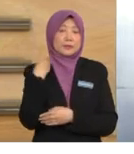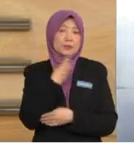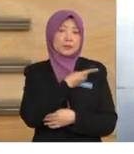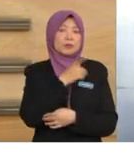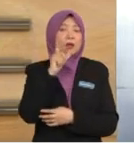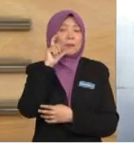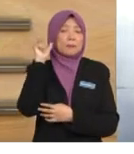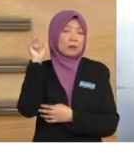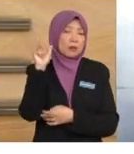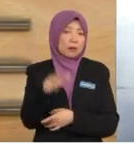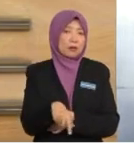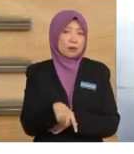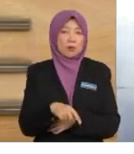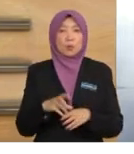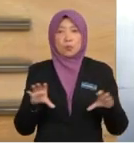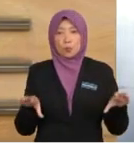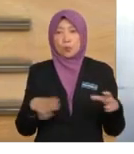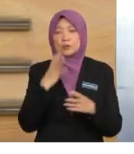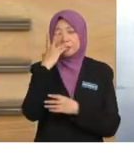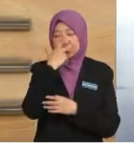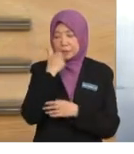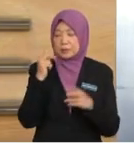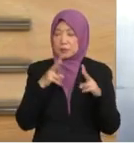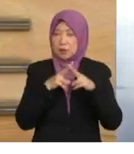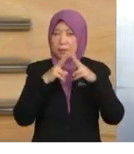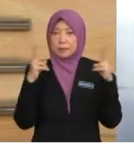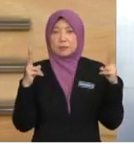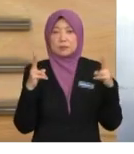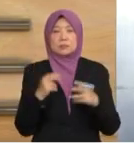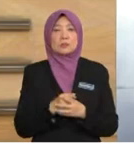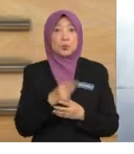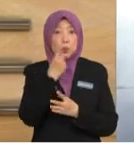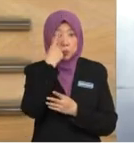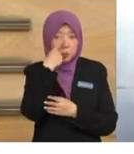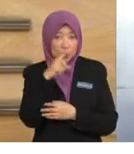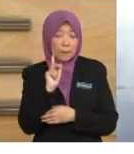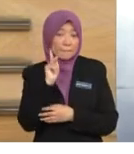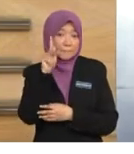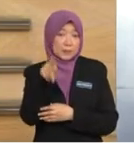hiaskan ataupun kita buat dengan cantik. Cuma perlu untuk pastikan